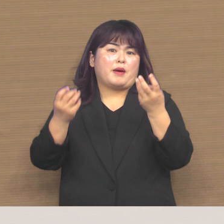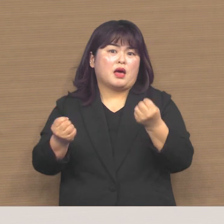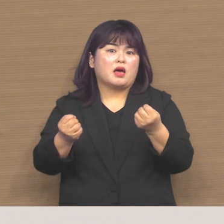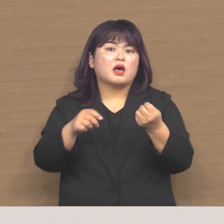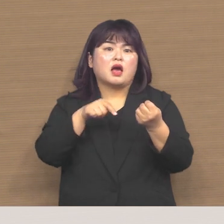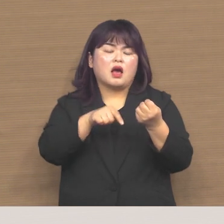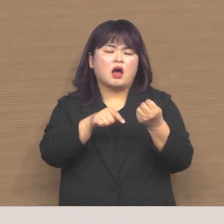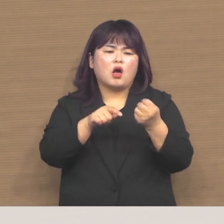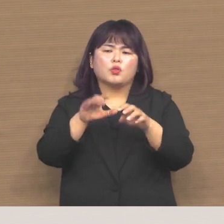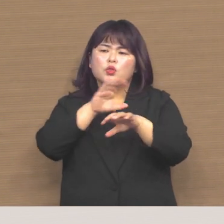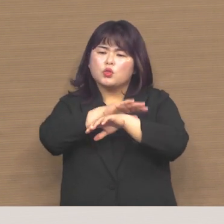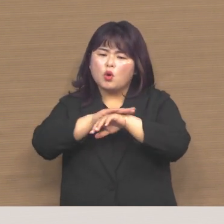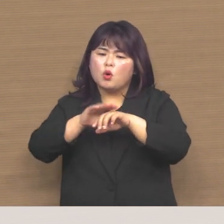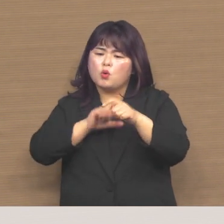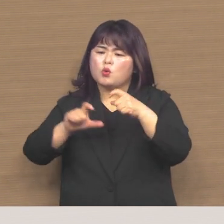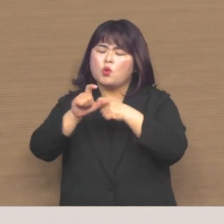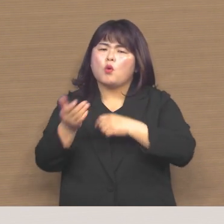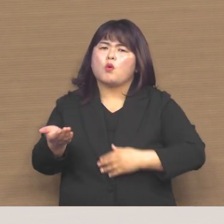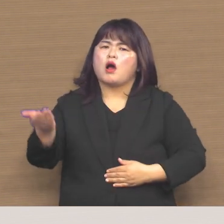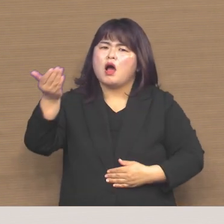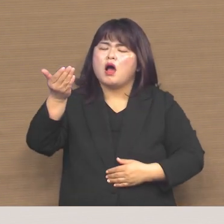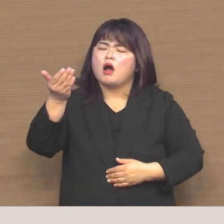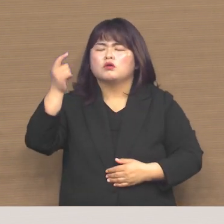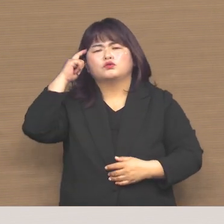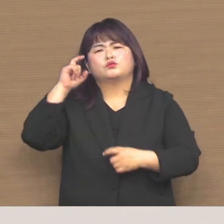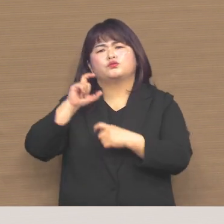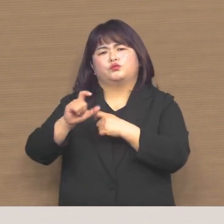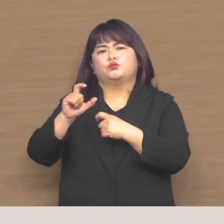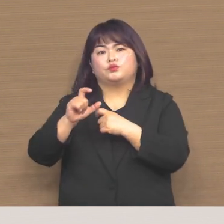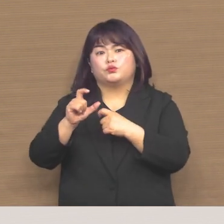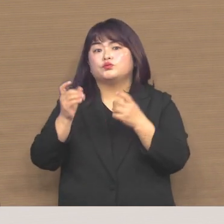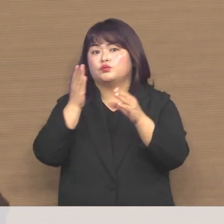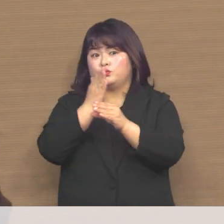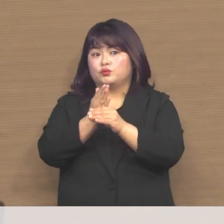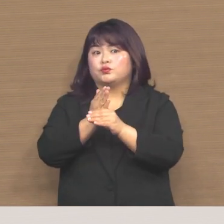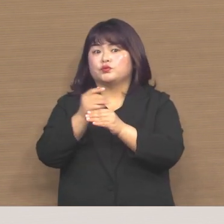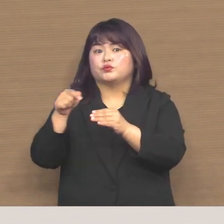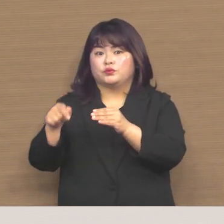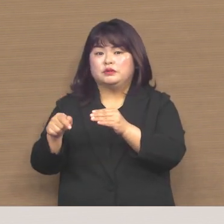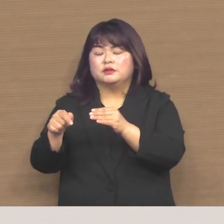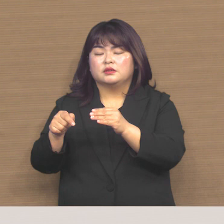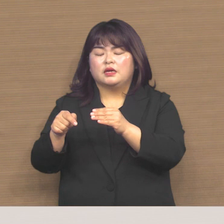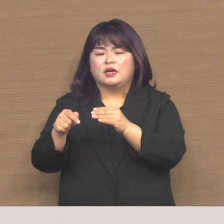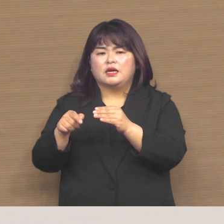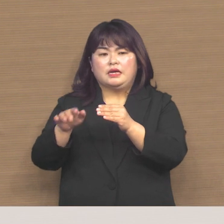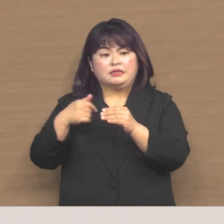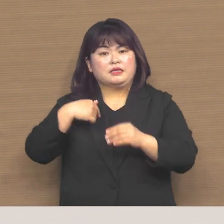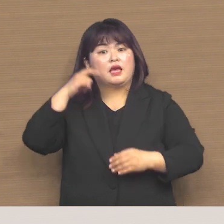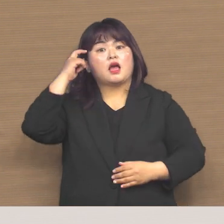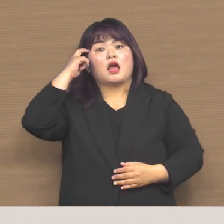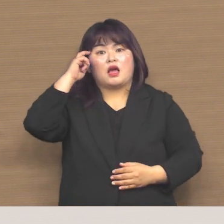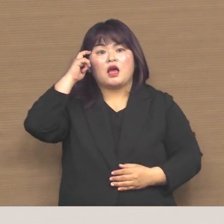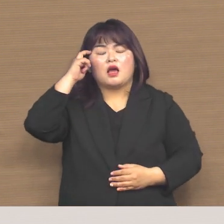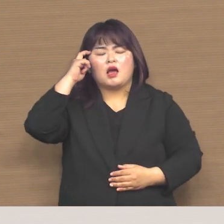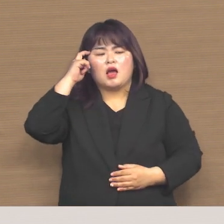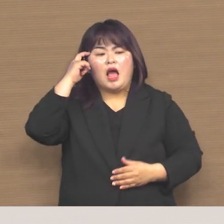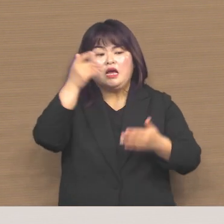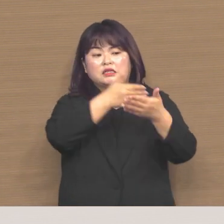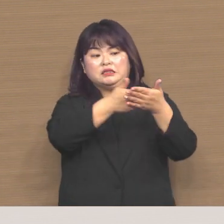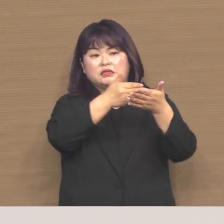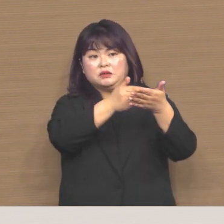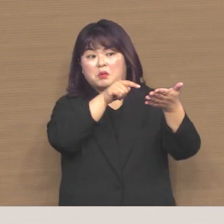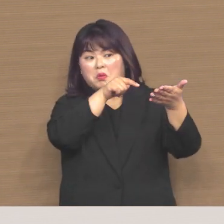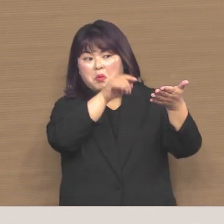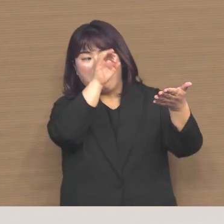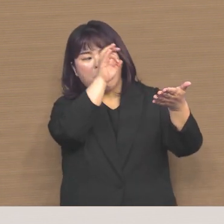가운데 좀 향상시킬까, 이런 궁리를 하는데 제가 그림 작품이나